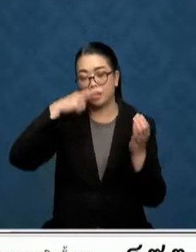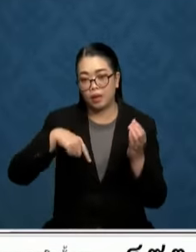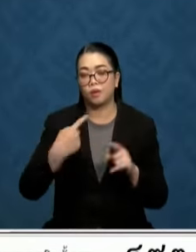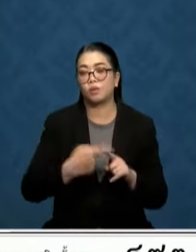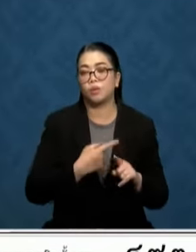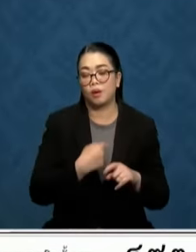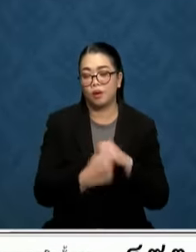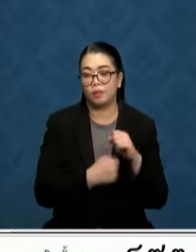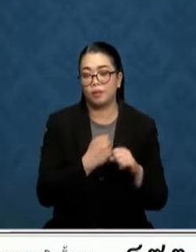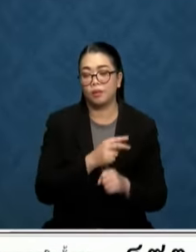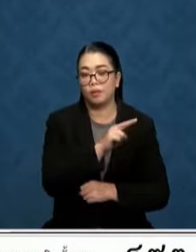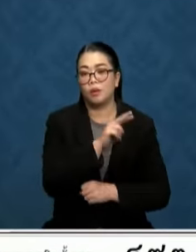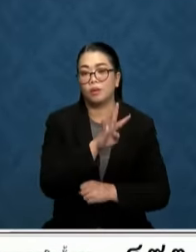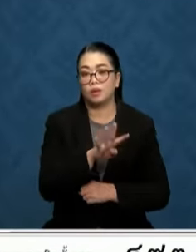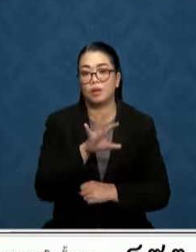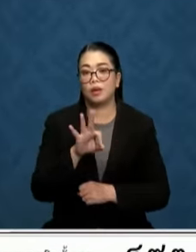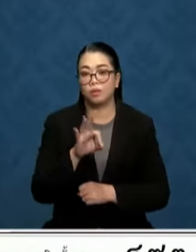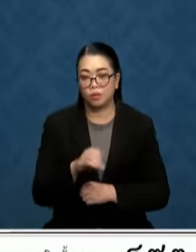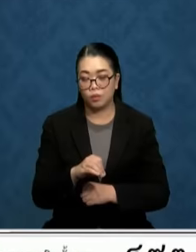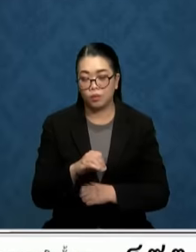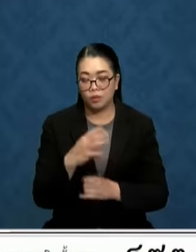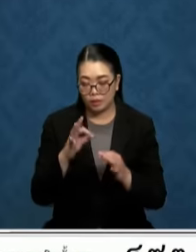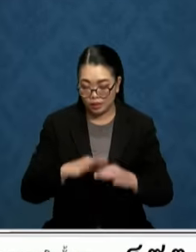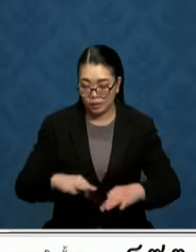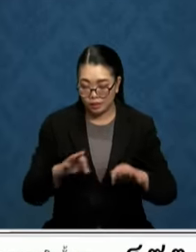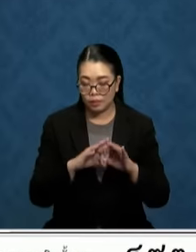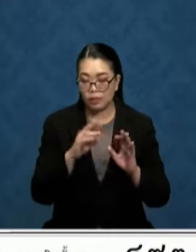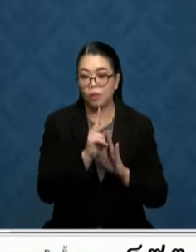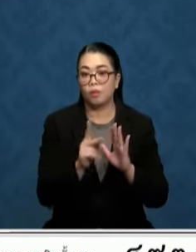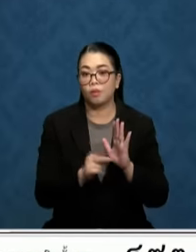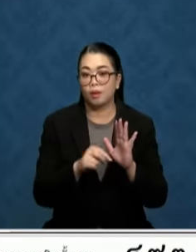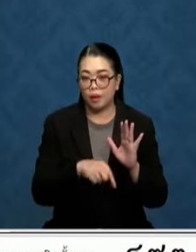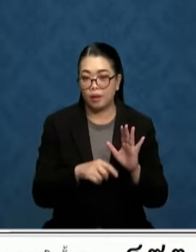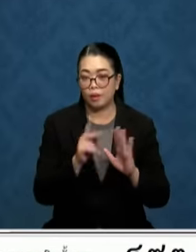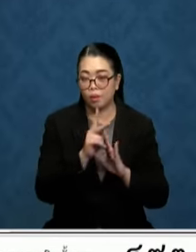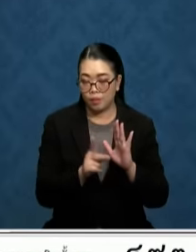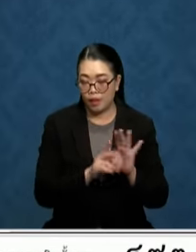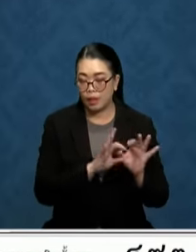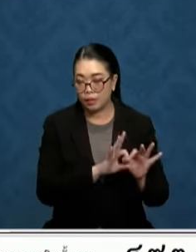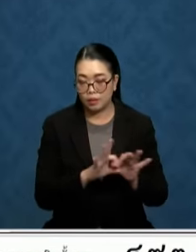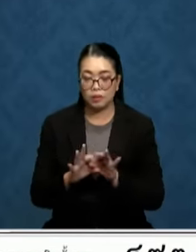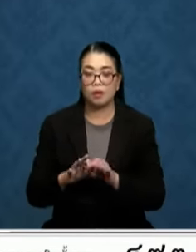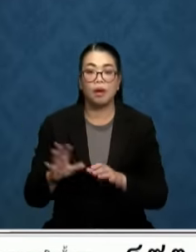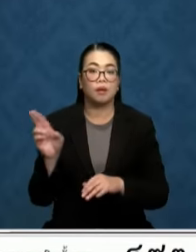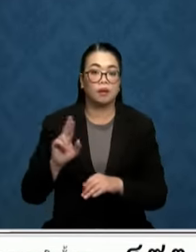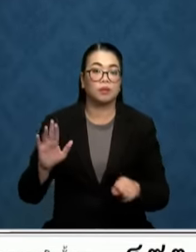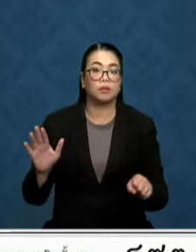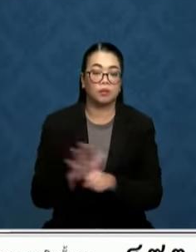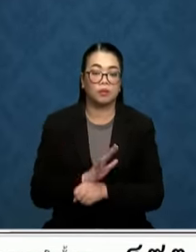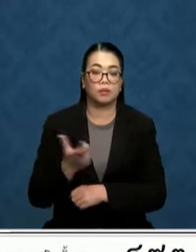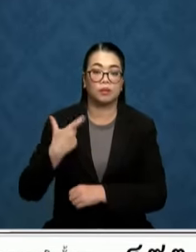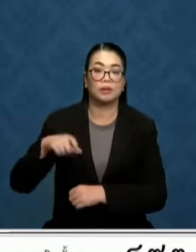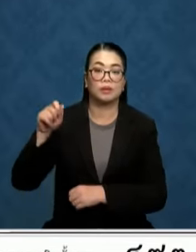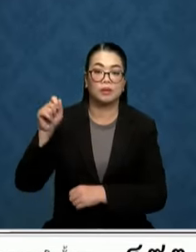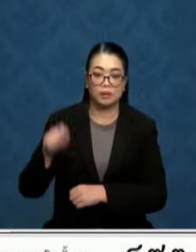ชั่วคราวพอสอ 2490จึงเป็นกฎหมายอันสมบุญหรอคำปภาคษาัดีการที่